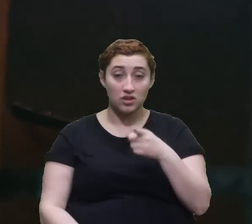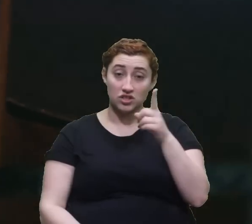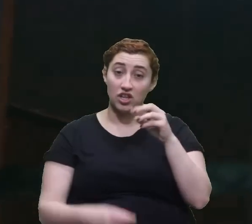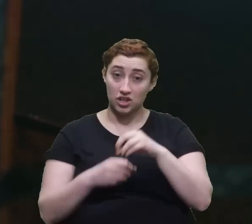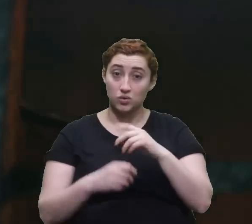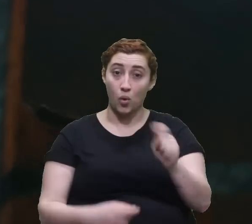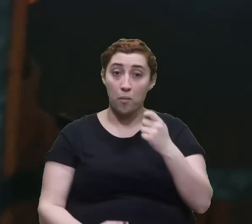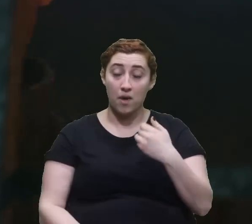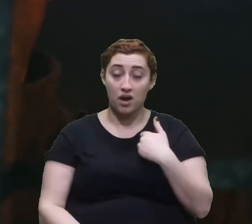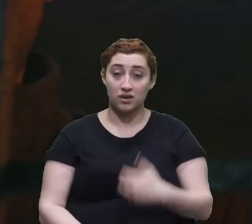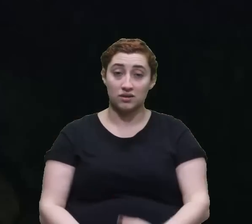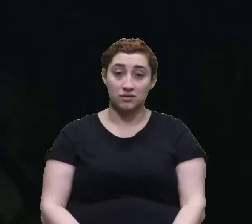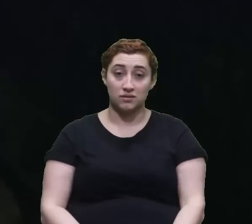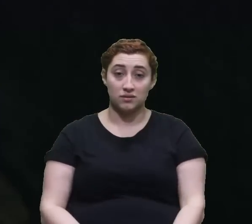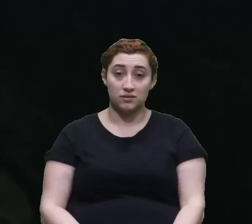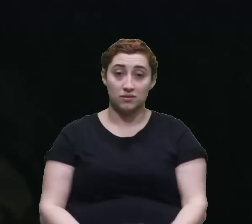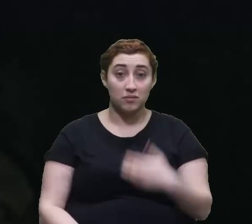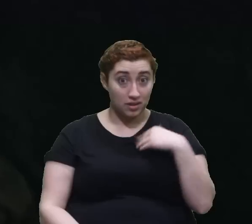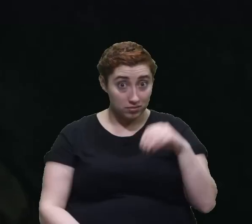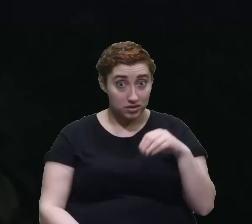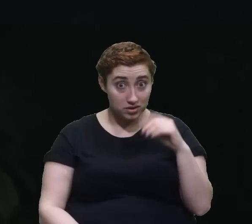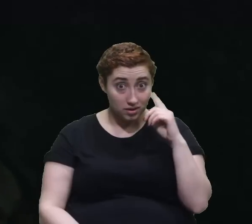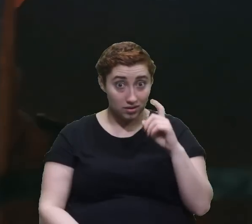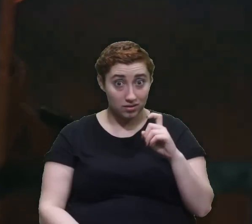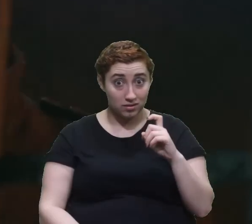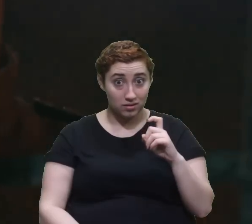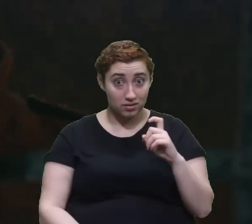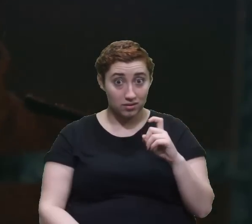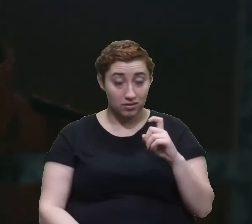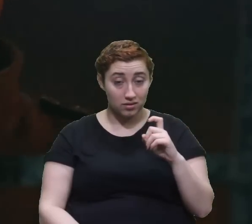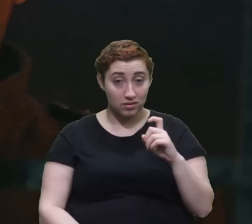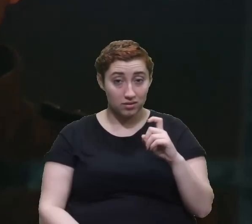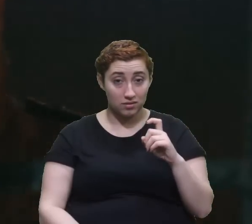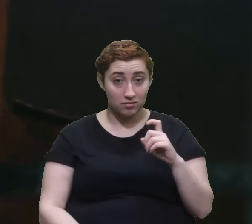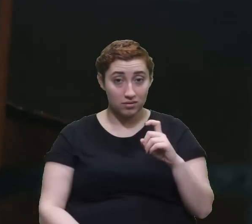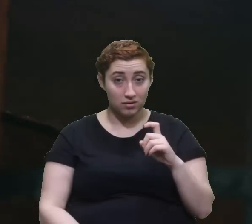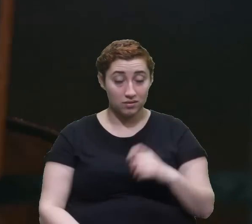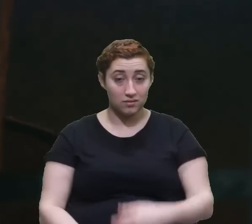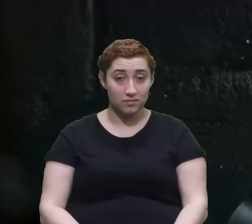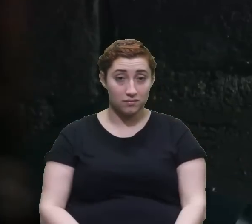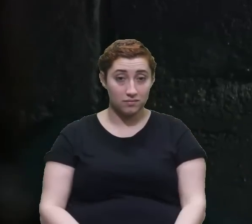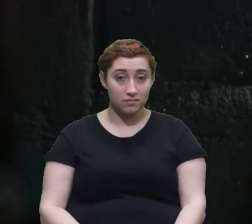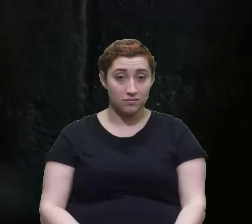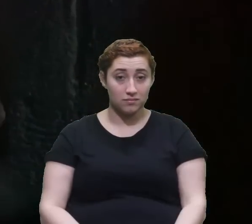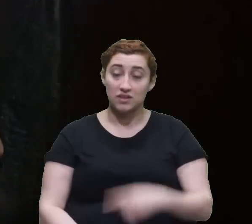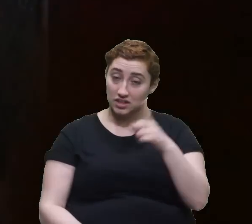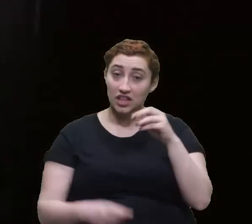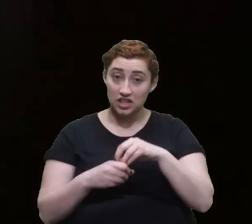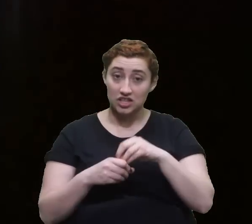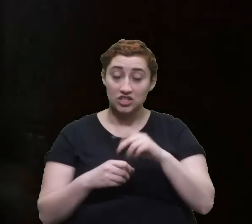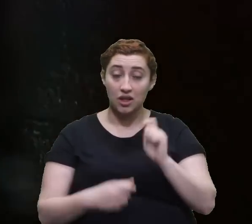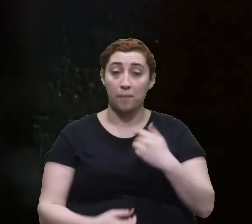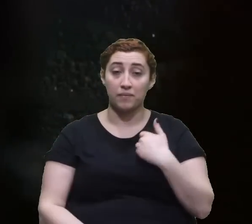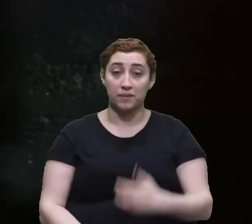Senin için kopardı. Benim için. Fethi heyecanla baktı. Senin için